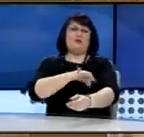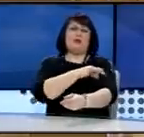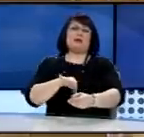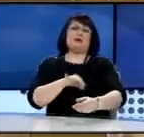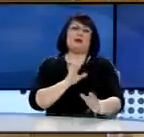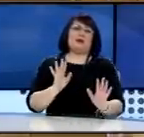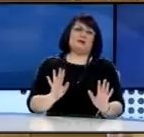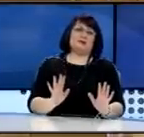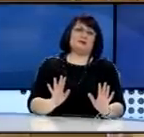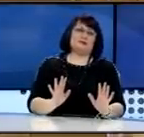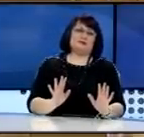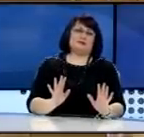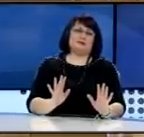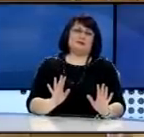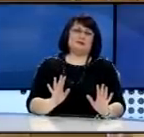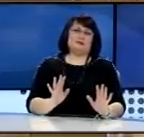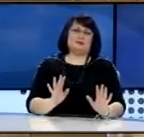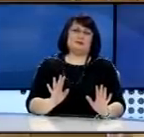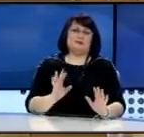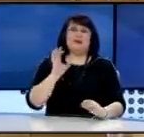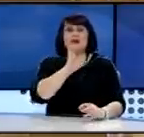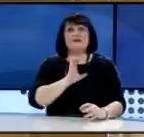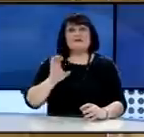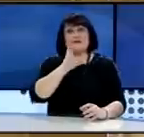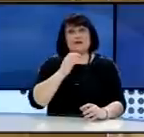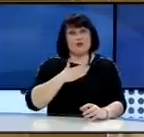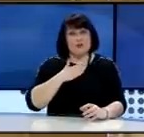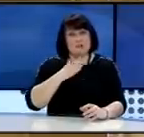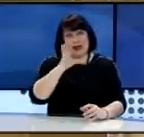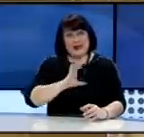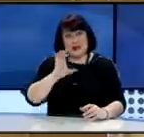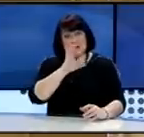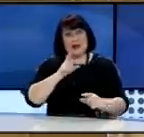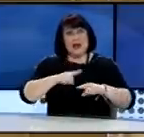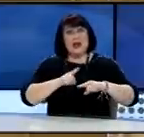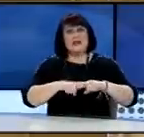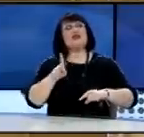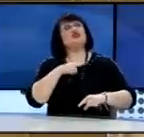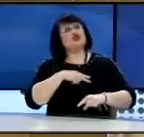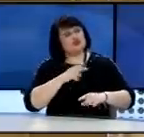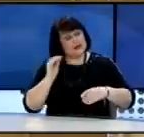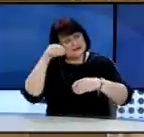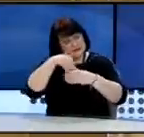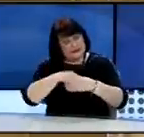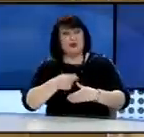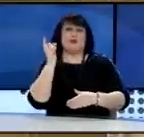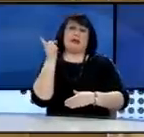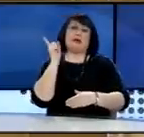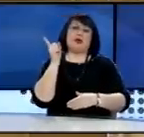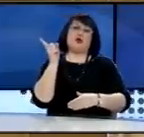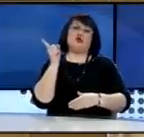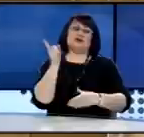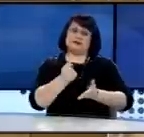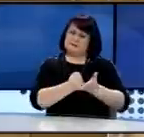κατεύθυνση. Και ως Ευρωπαϊκή χώρα ορθώς στηρίζουμε και συμμετέχουμε σε αυτές.